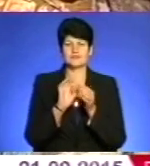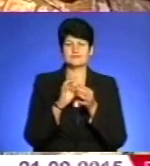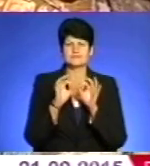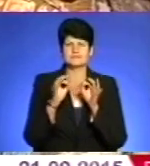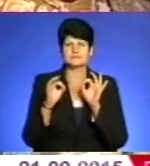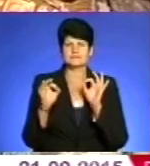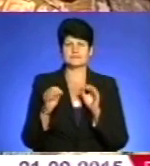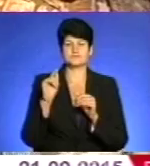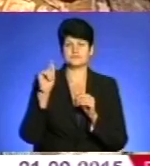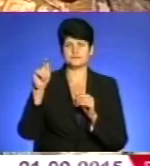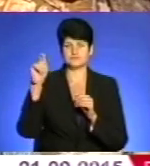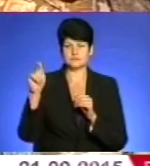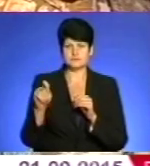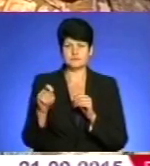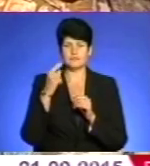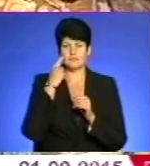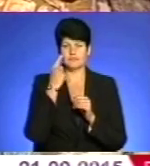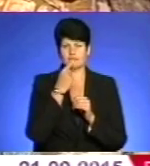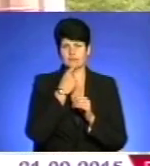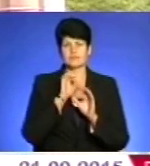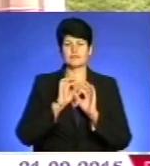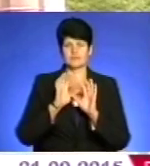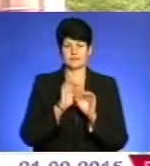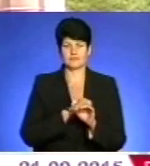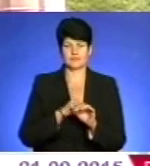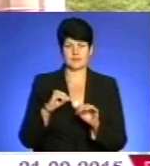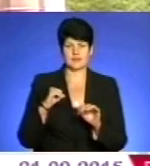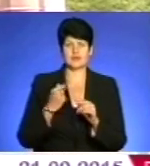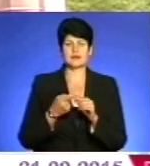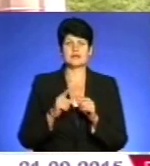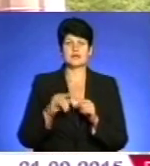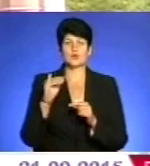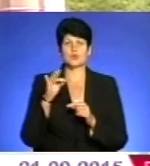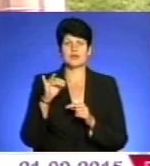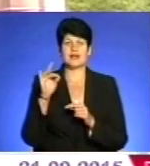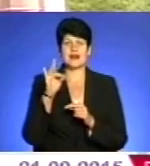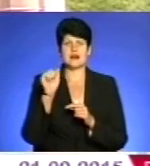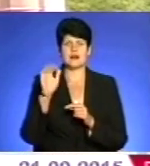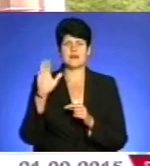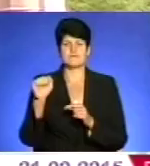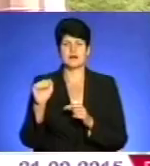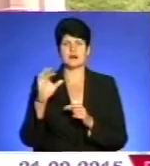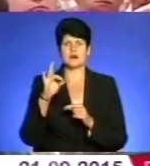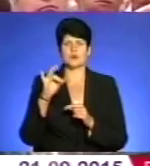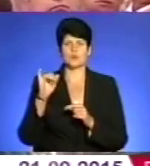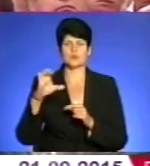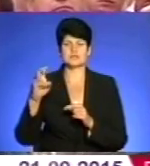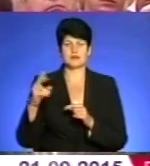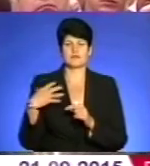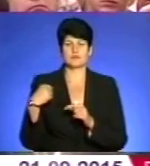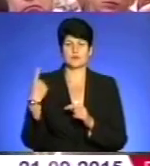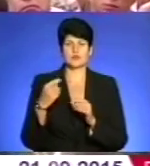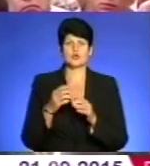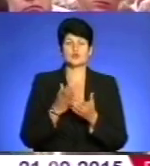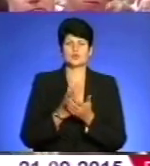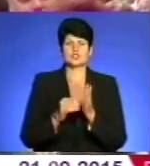на передовій, але очі все кажуть за них. Це Юрій із Раваруської на Львівщині. Служить 6 років, у Зарваниці